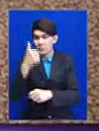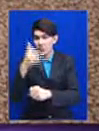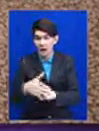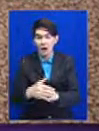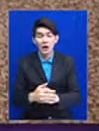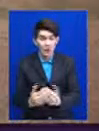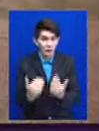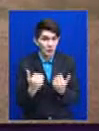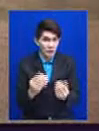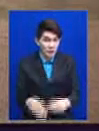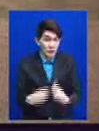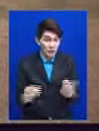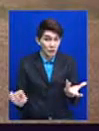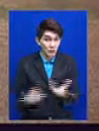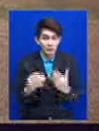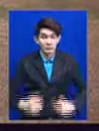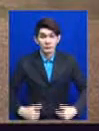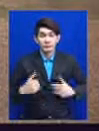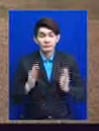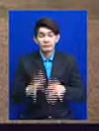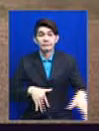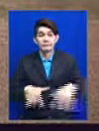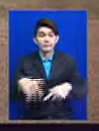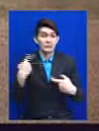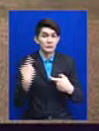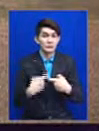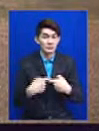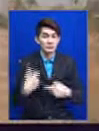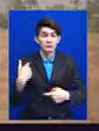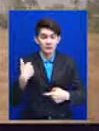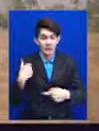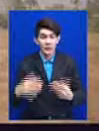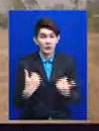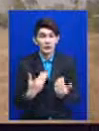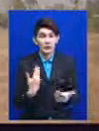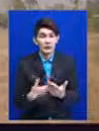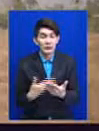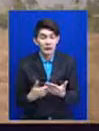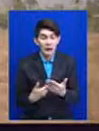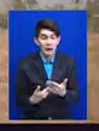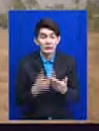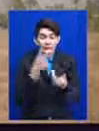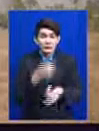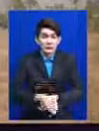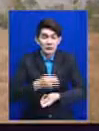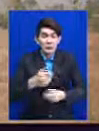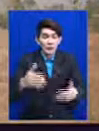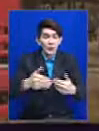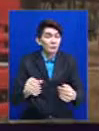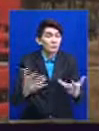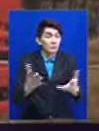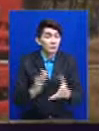ได้ส่งผลให้คุณภาพชีวิตของชาวบ้านมีความลำบากรวมถึงรายได้จากการทำการเกษตรก็ไม่มี